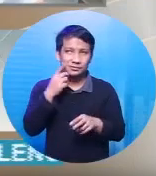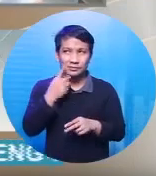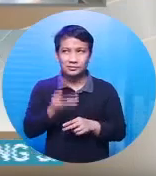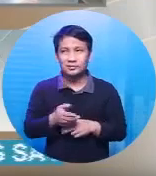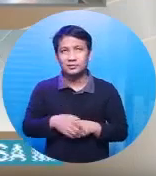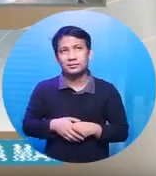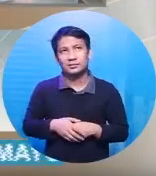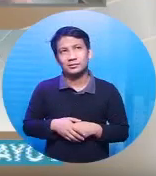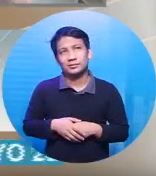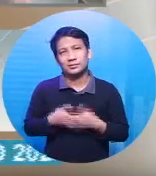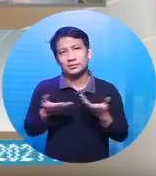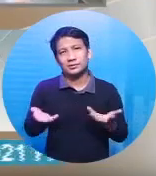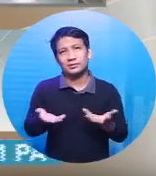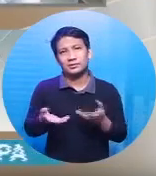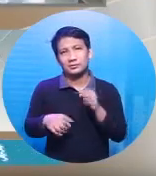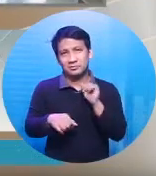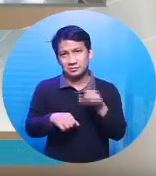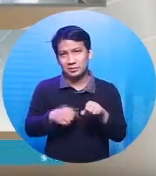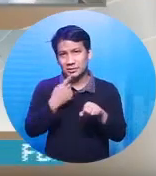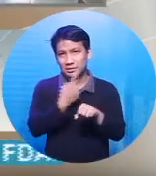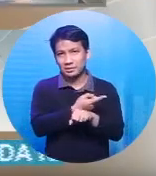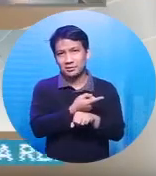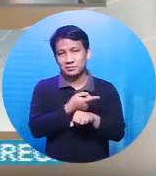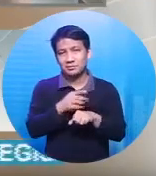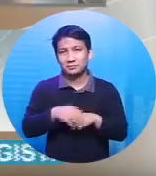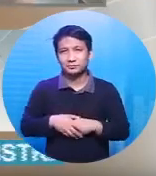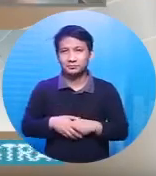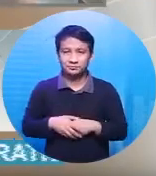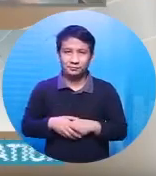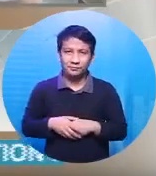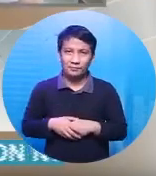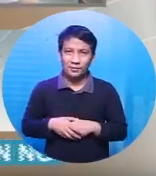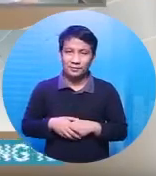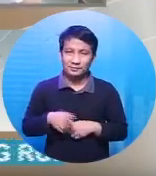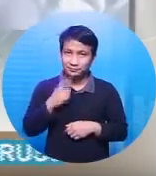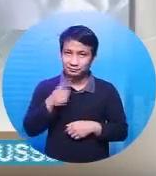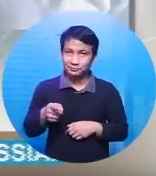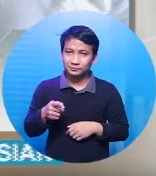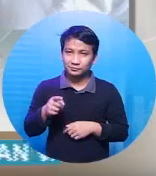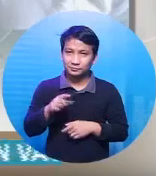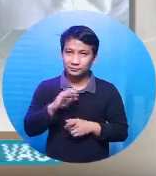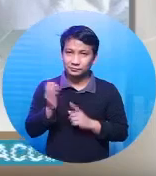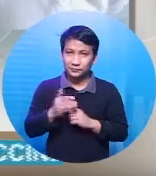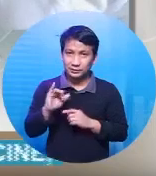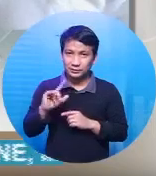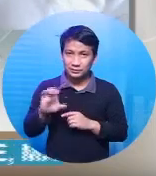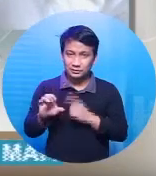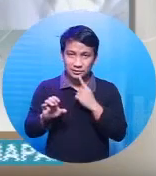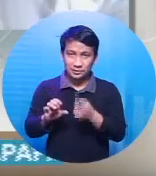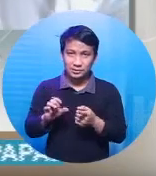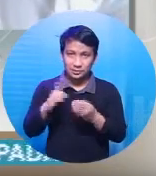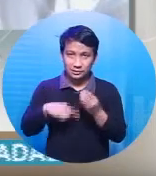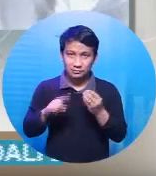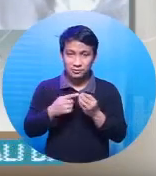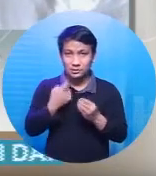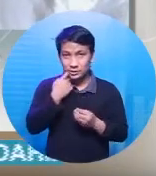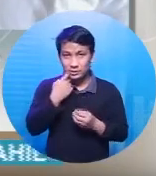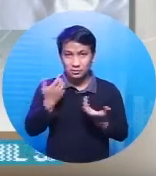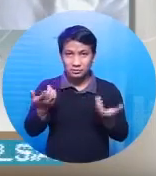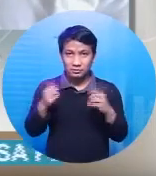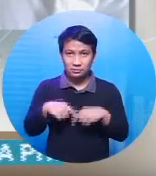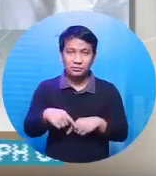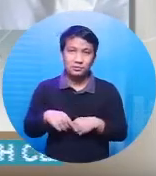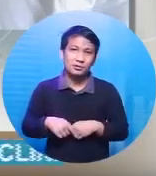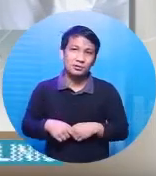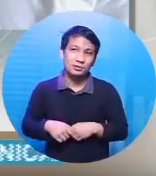Oh. Ito bang si Nanay Jennifer liable for cyber libel doon sa mga pinagsasabi niya, especially kanina lang at yung mga